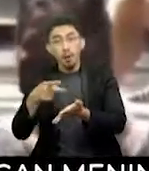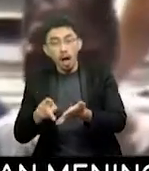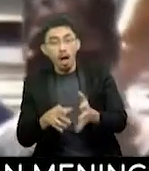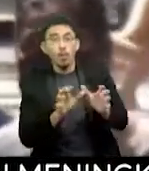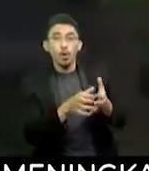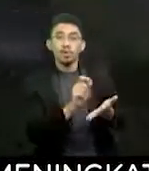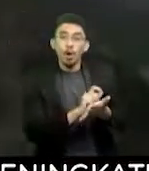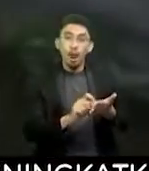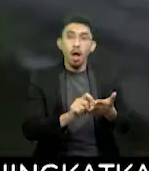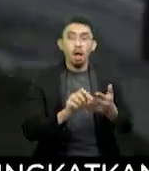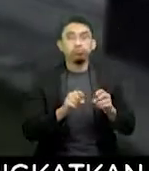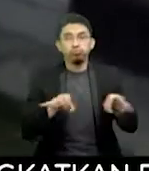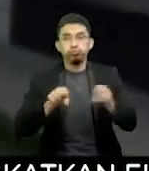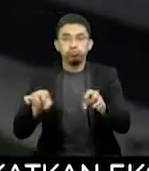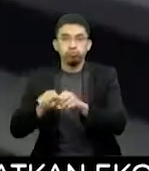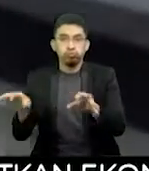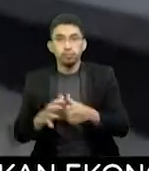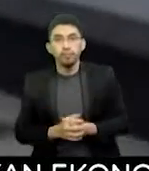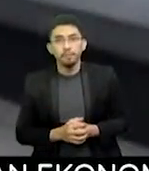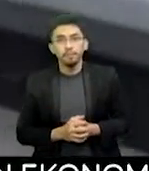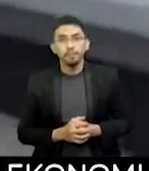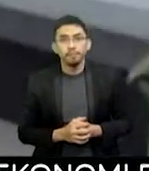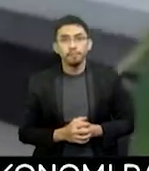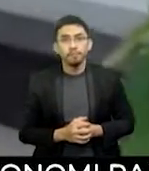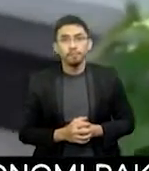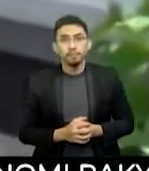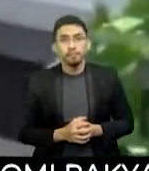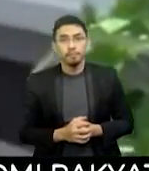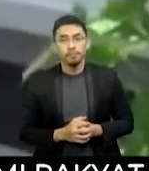Dari Bali, tim kontributor iNews melaporkan.